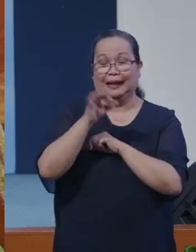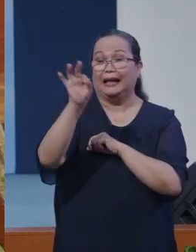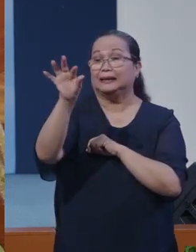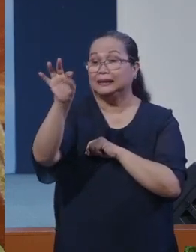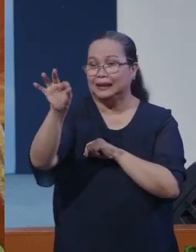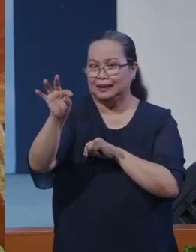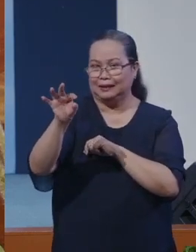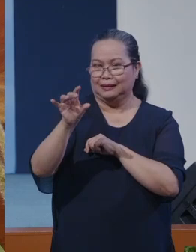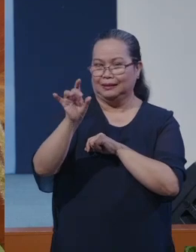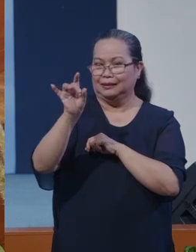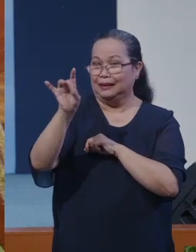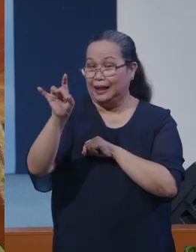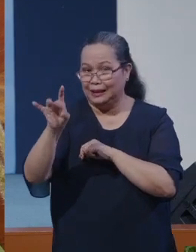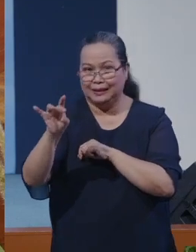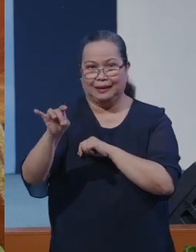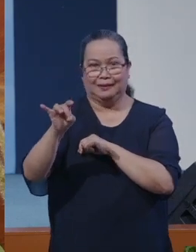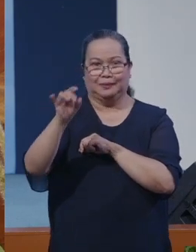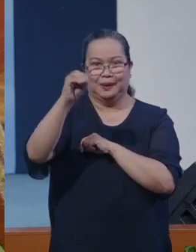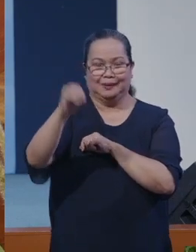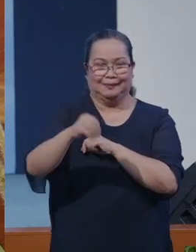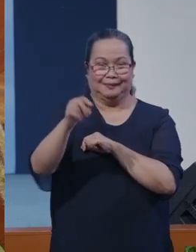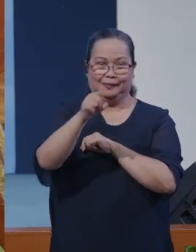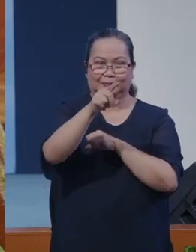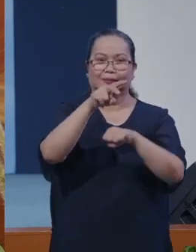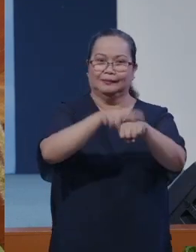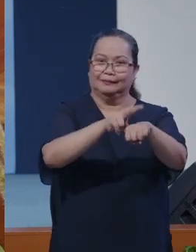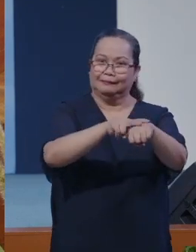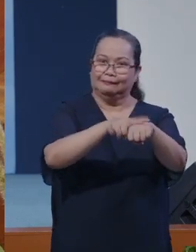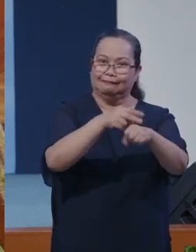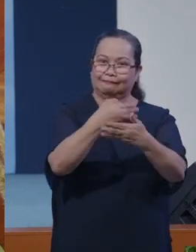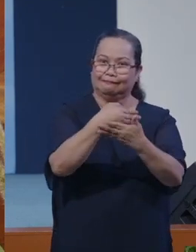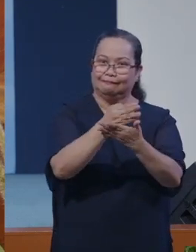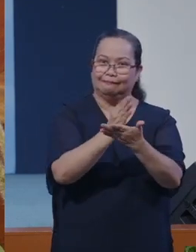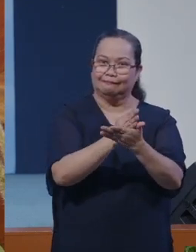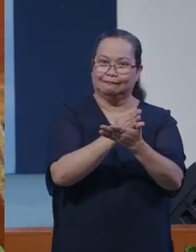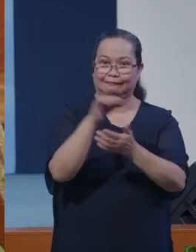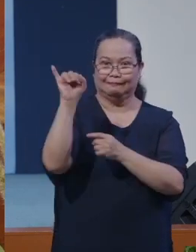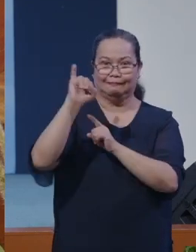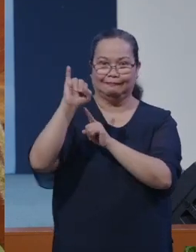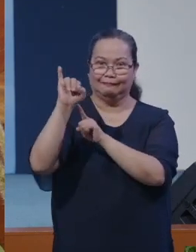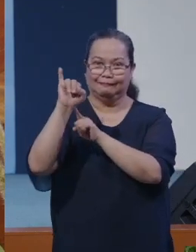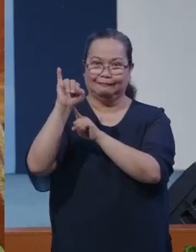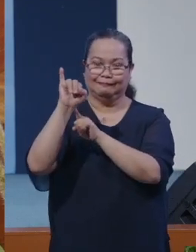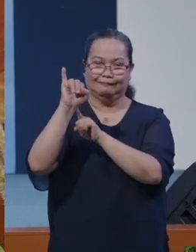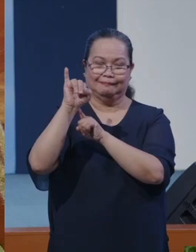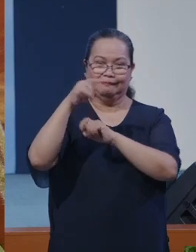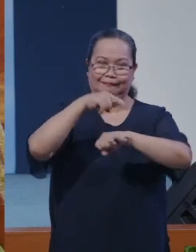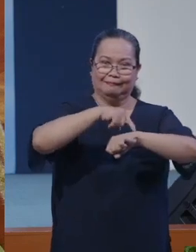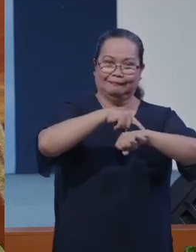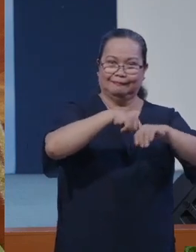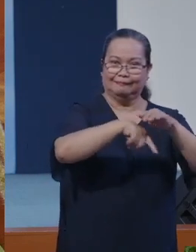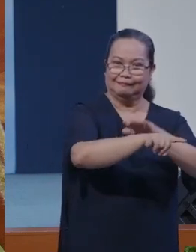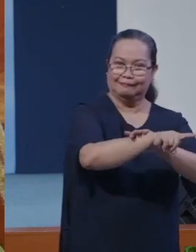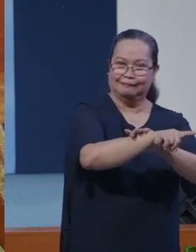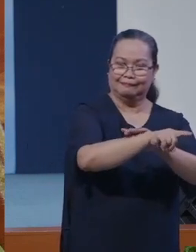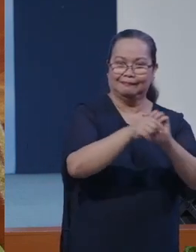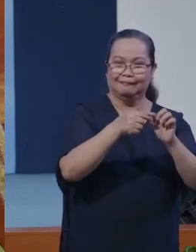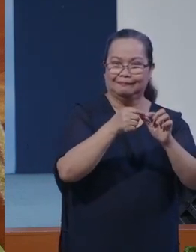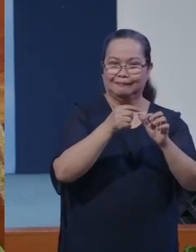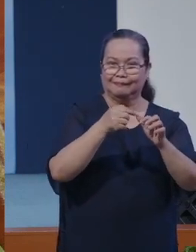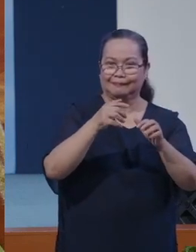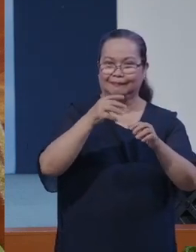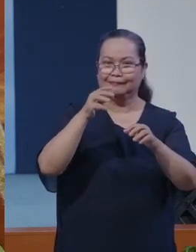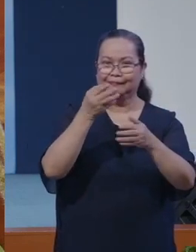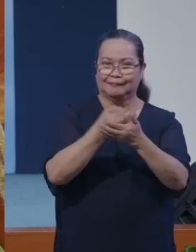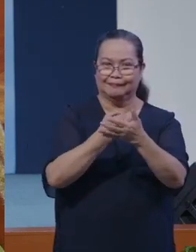18. Pero mag-budget kayo for savings. Maglagay kayo sa insurance, maglagay kayo sa time deposit, maglagay kayo sa money